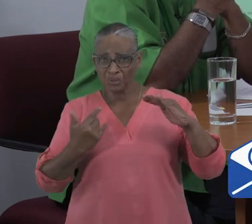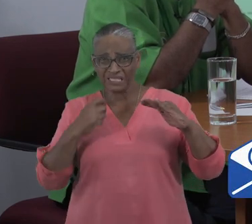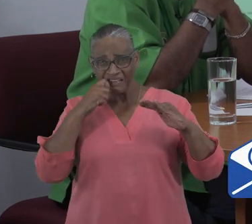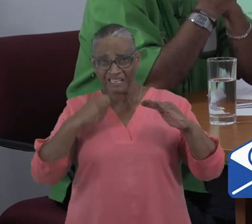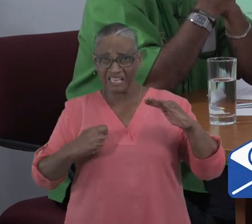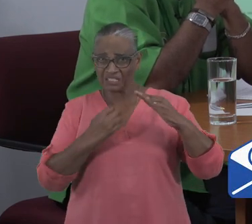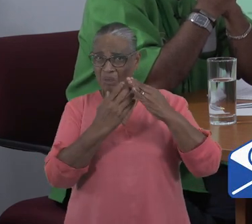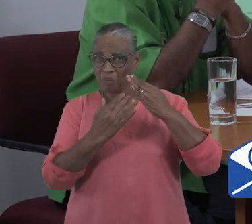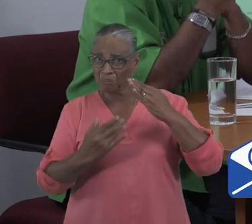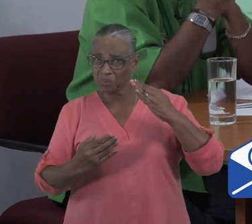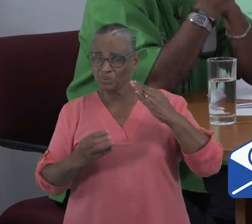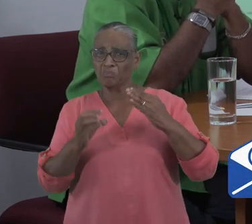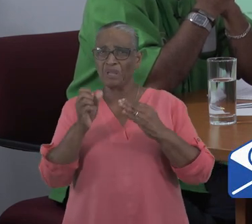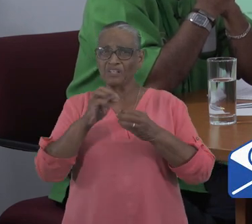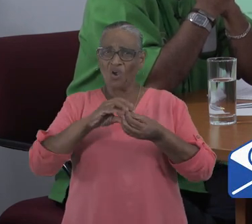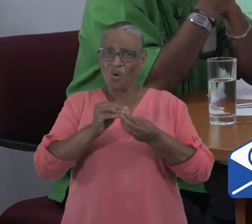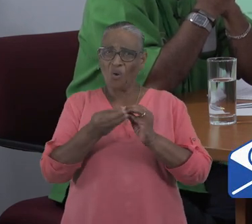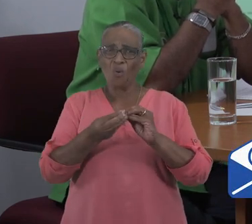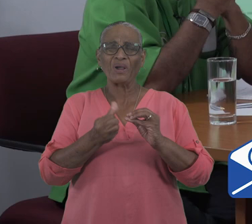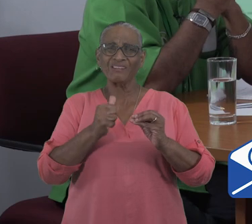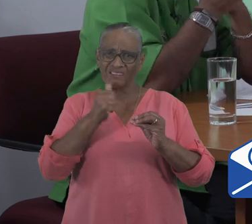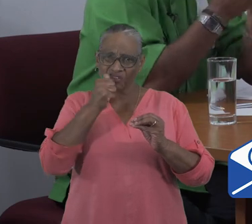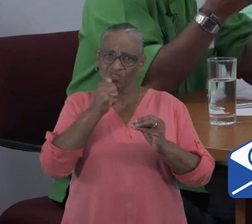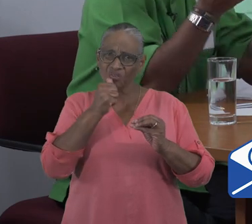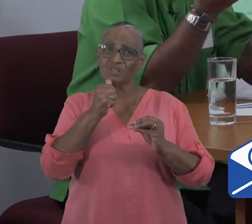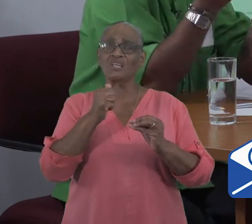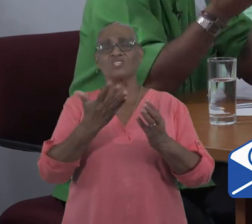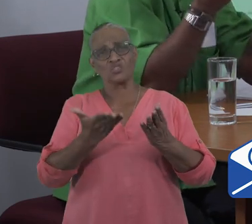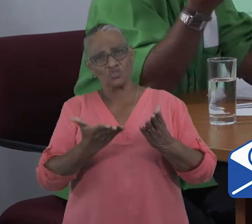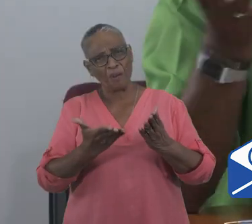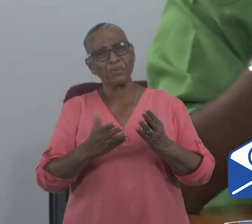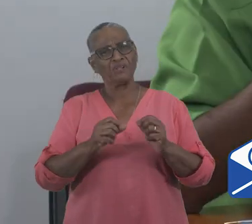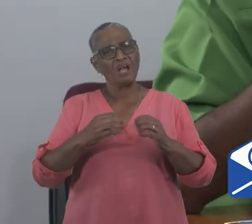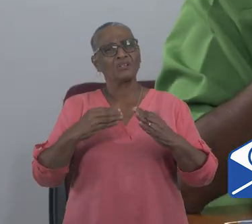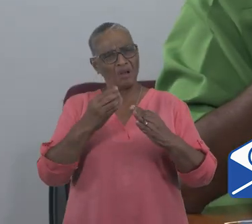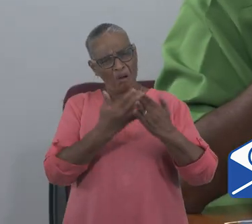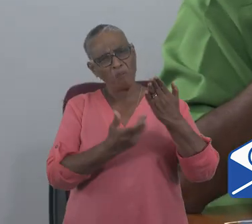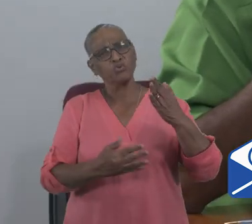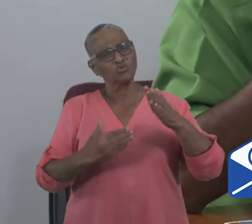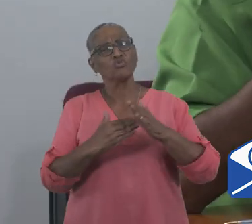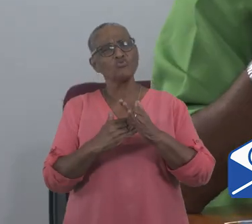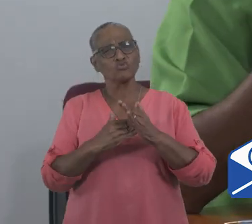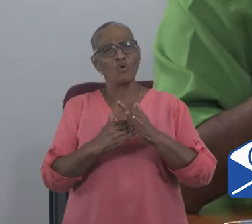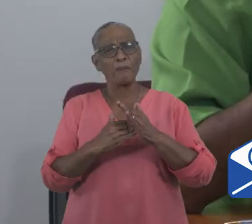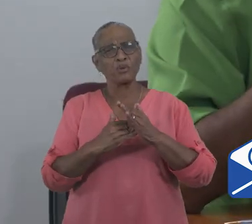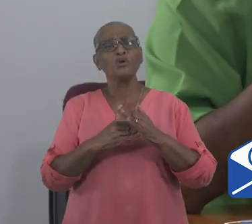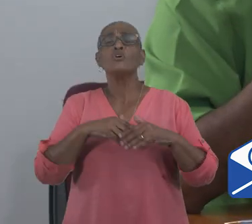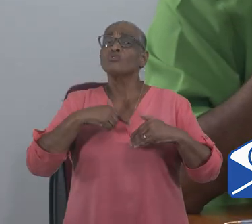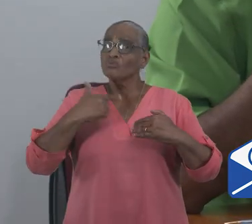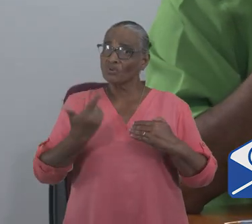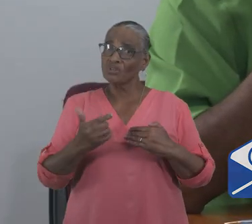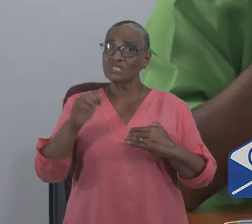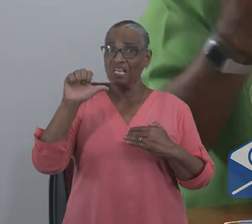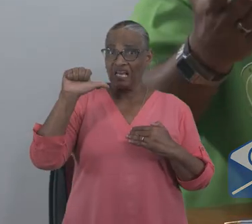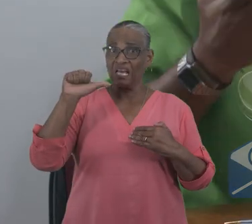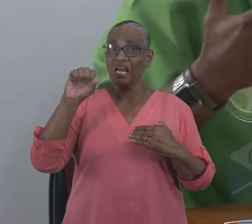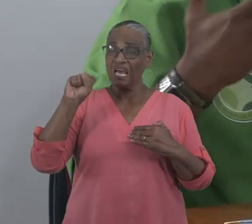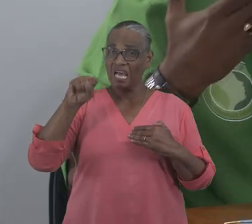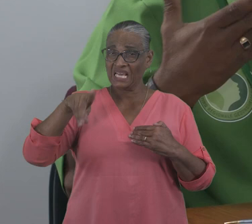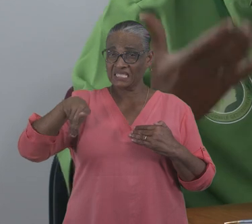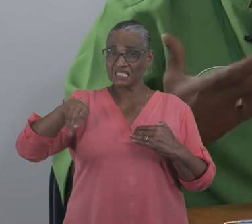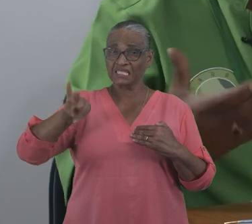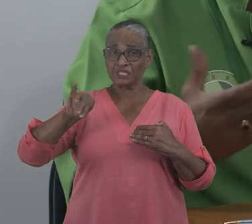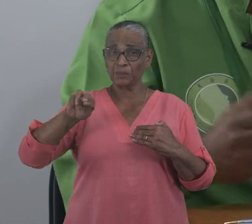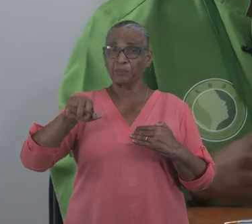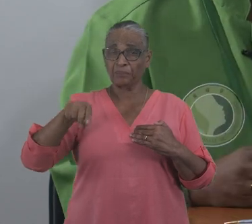kan je met een ik kan stoppen. Maar natuurlijk ook op deskundige tandartsen. Ja, zeker. Dus je begrijpt, aspirine